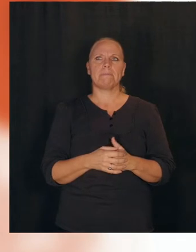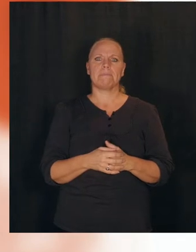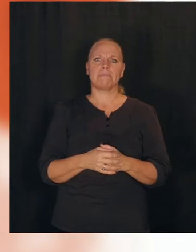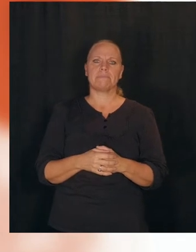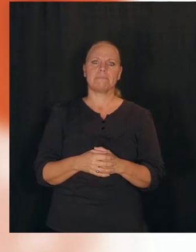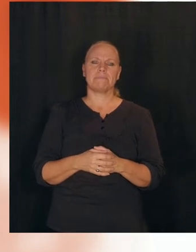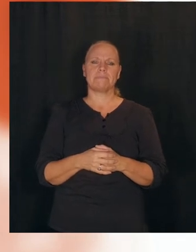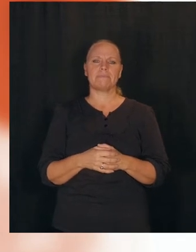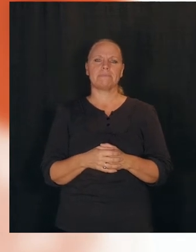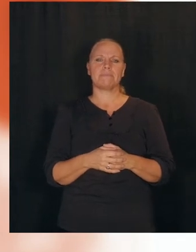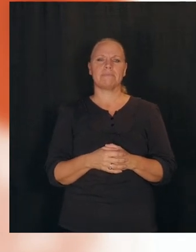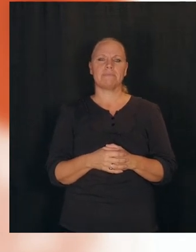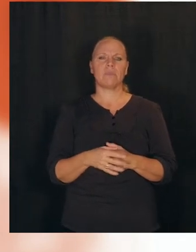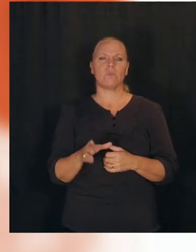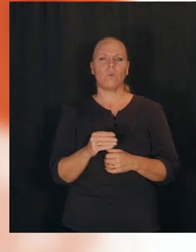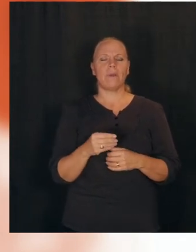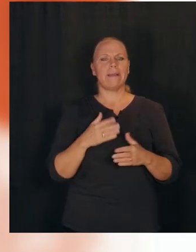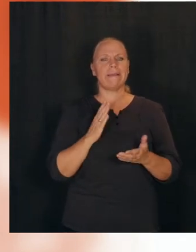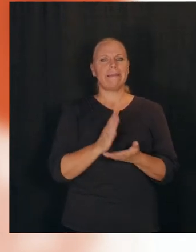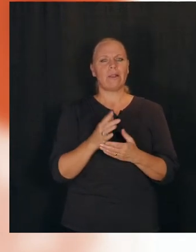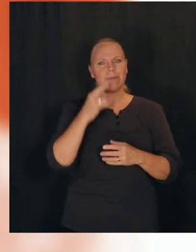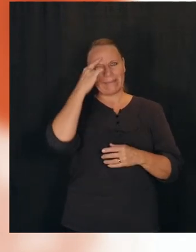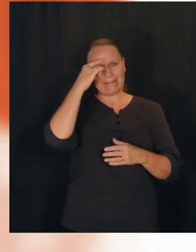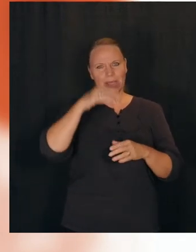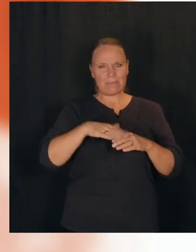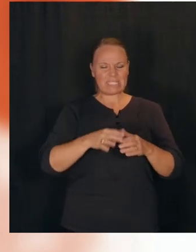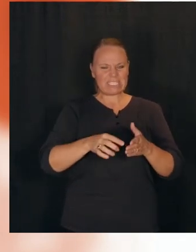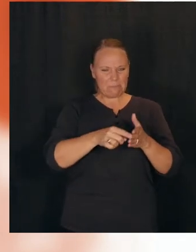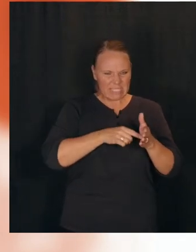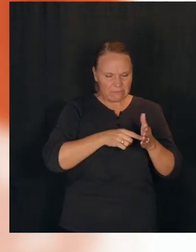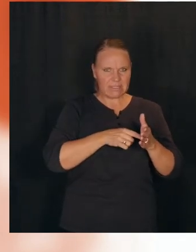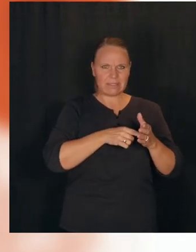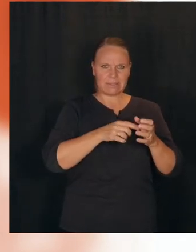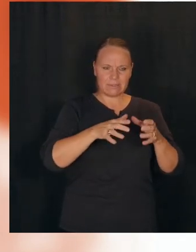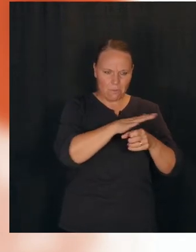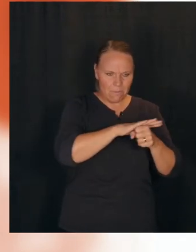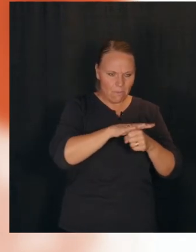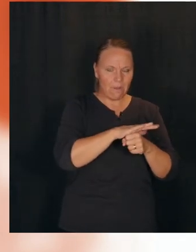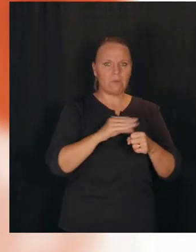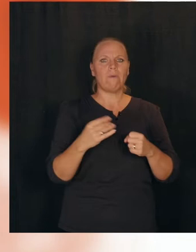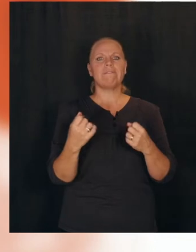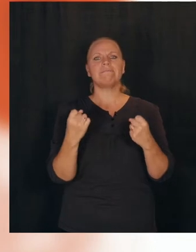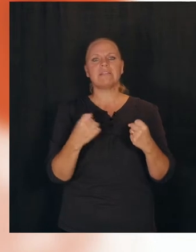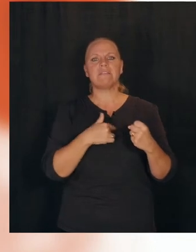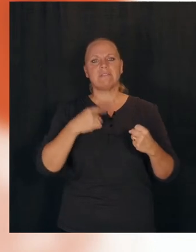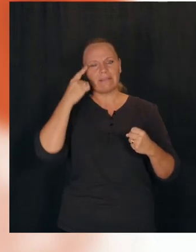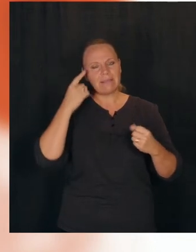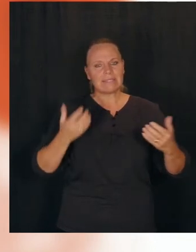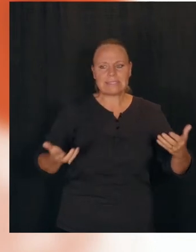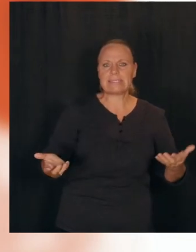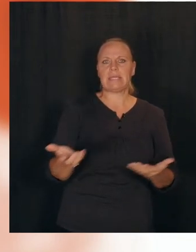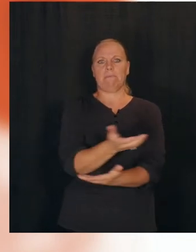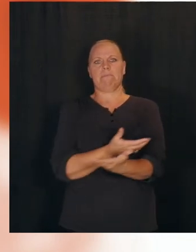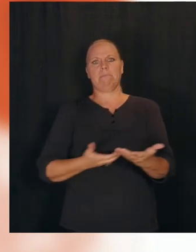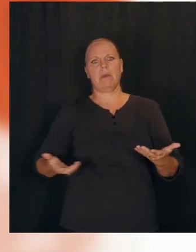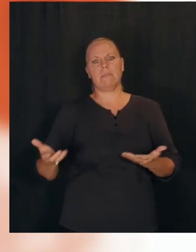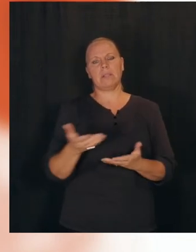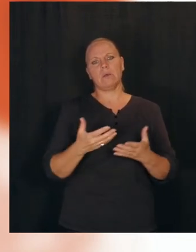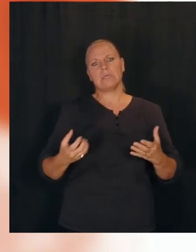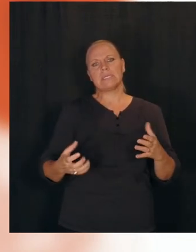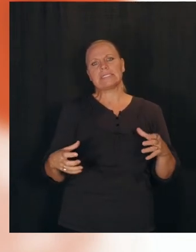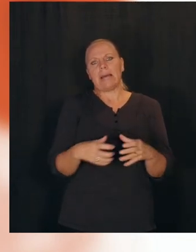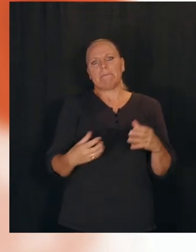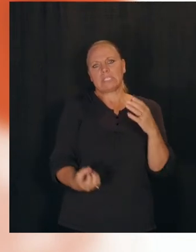Och där, när det gäller att bli specifik, så är det extra viktigt med samskapande. Där finns en väldigt